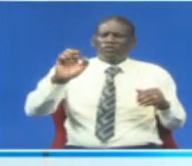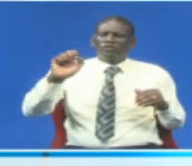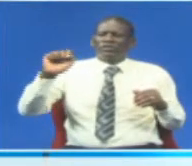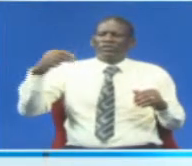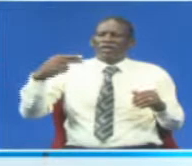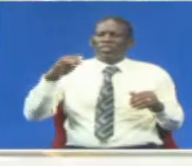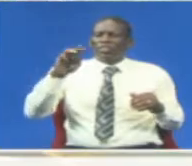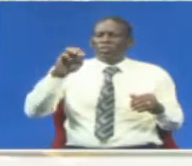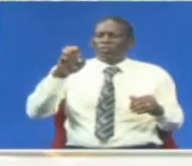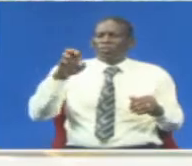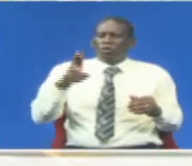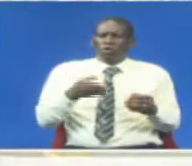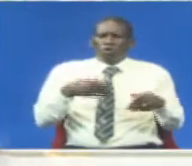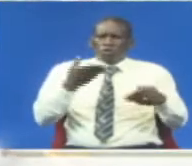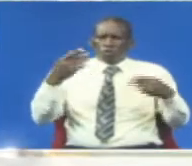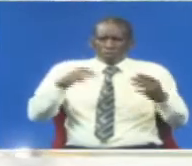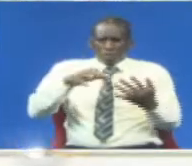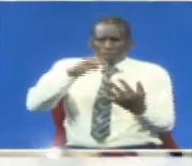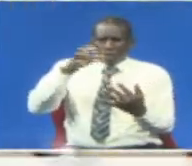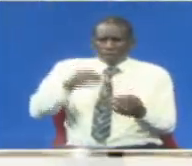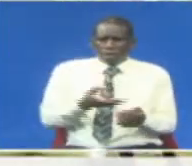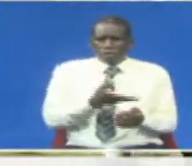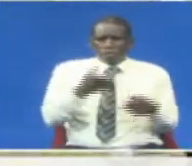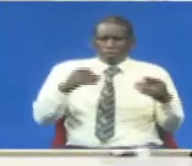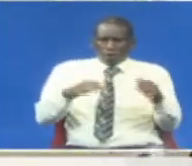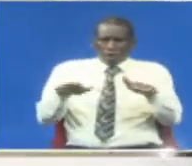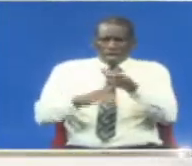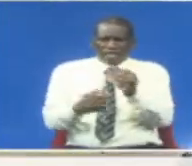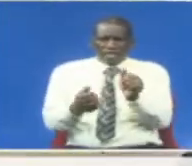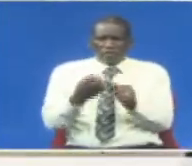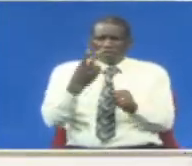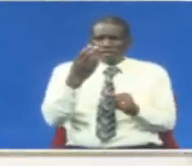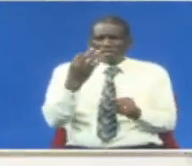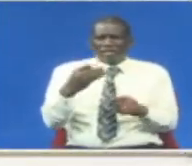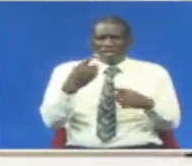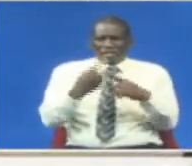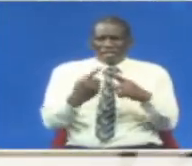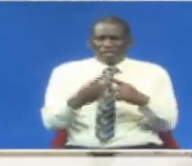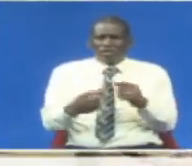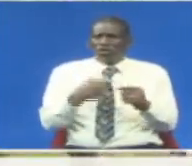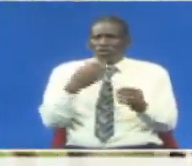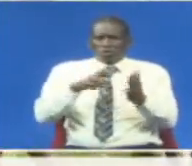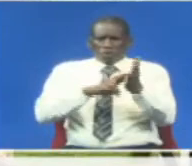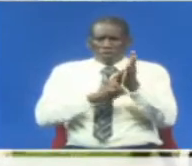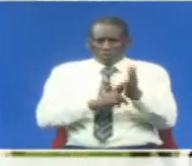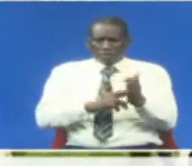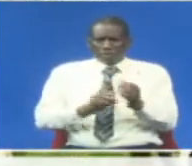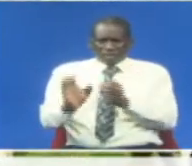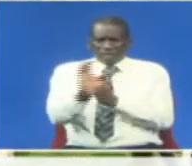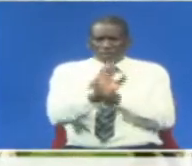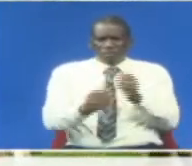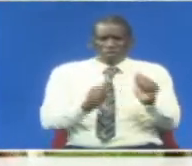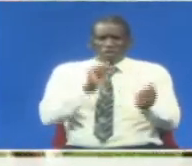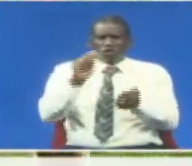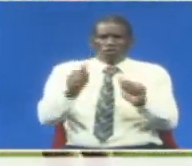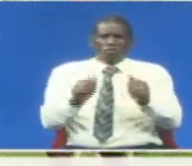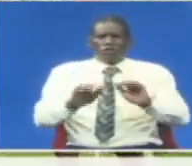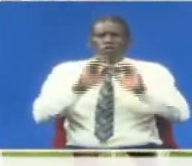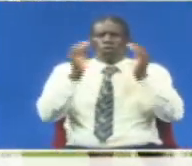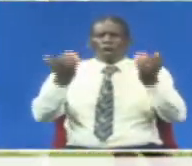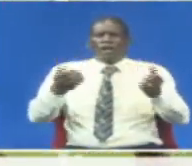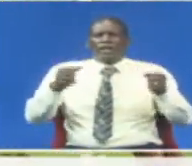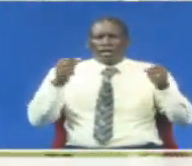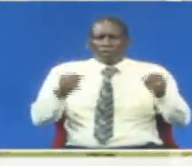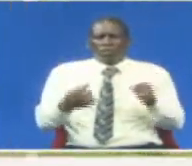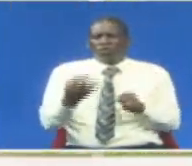mwa wachezaji waliochaguliwa ni wale walio chini ya umri wa miaka 23 watakaoiwakilisha nchi kwenye michuano ya kombe la dunia ya